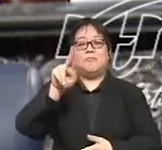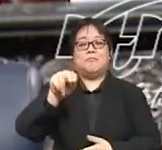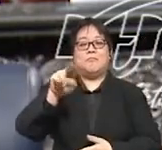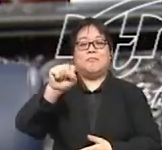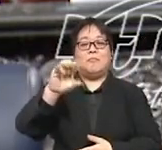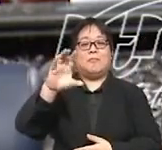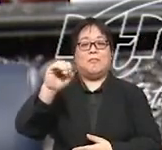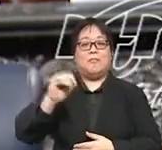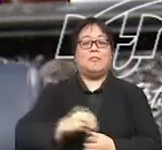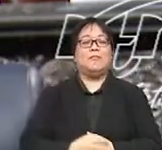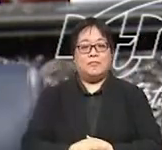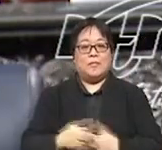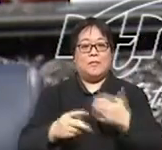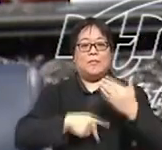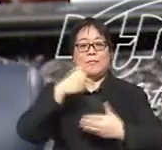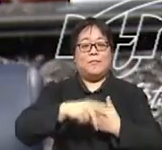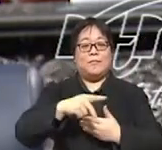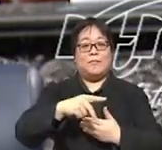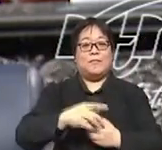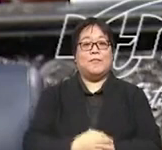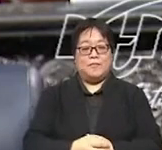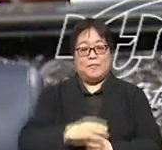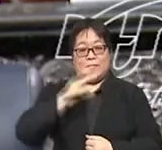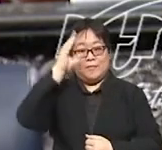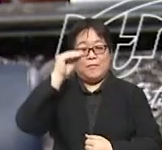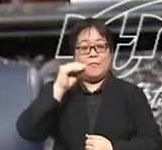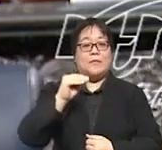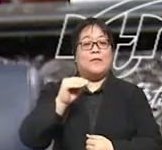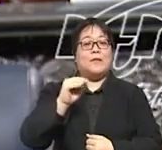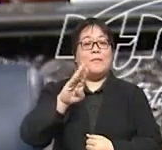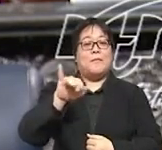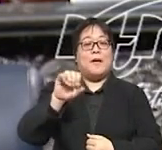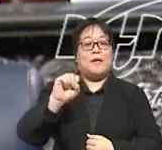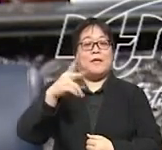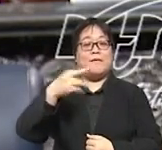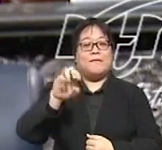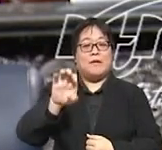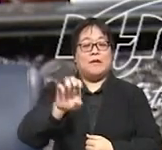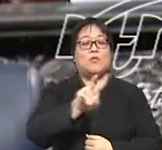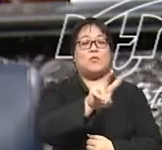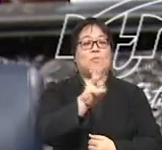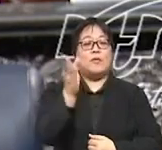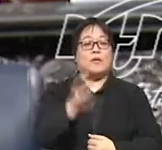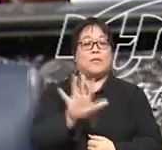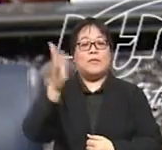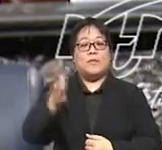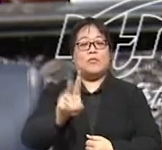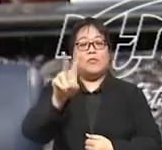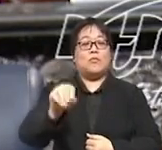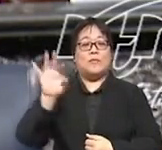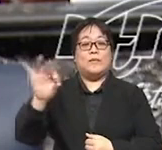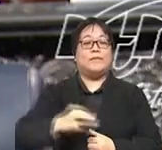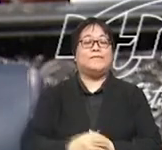di bawah program Man Ende bayusp pada tahun pada 26.mei 2009